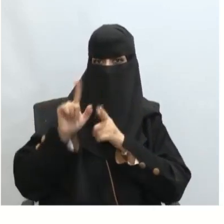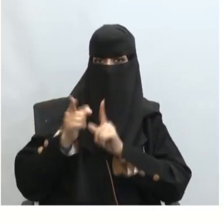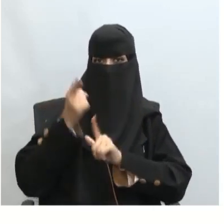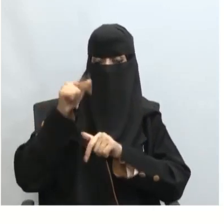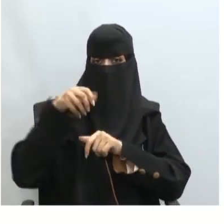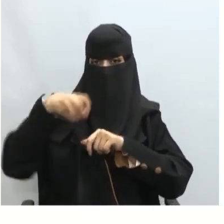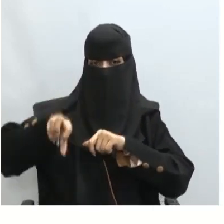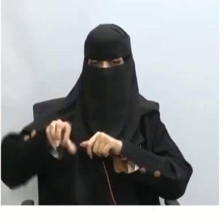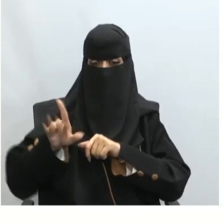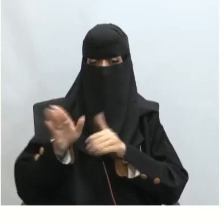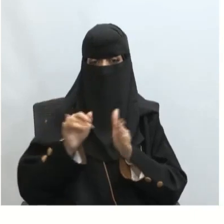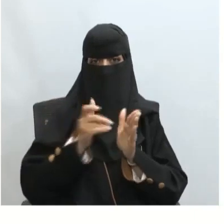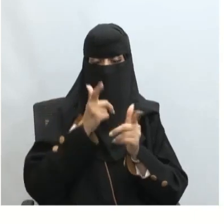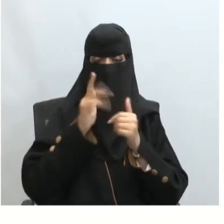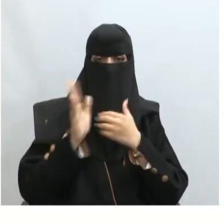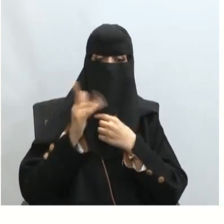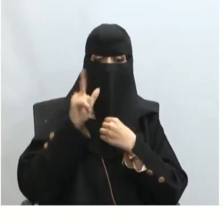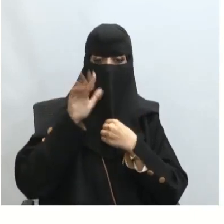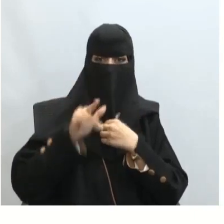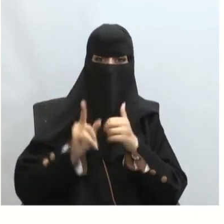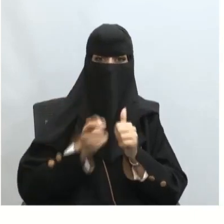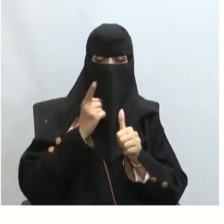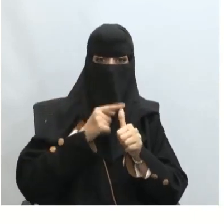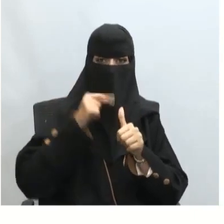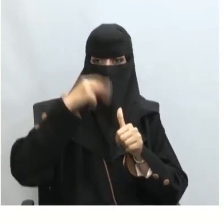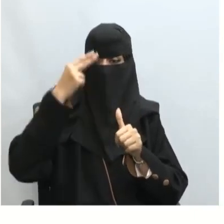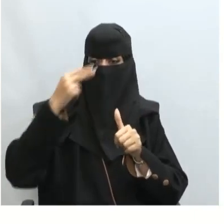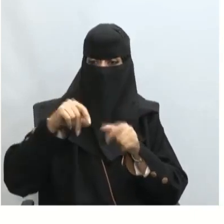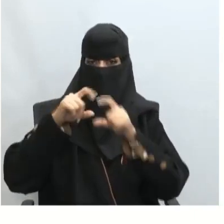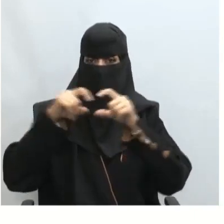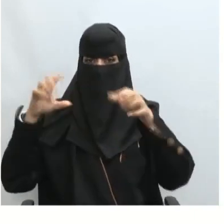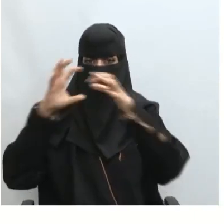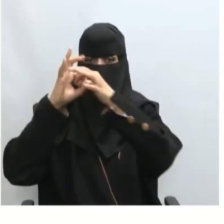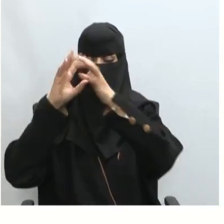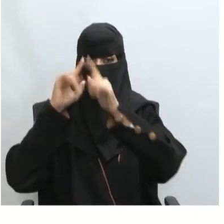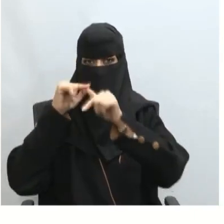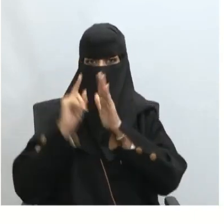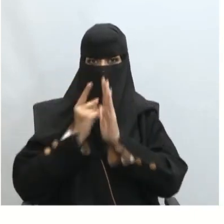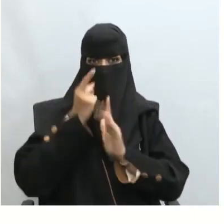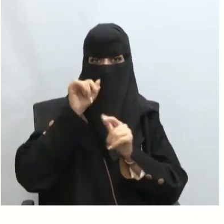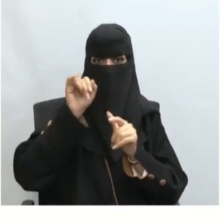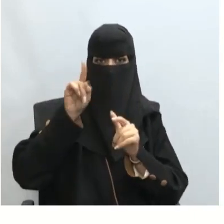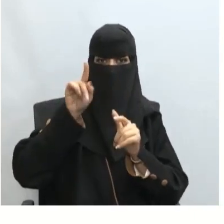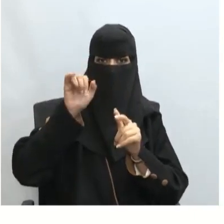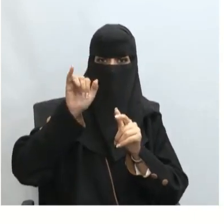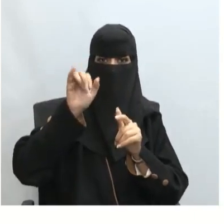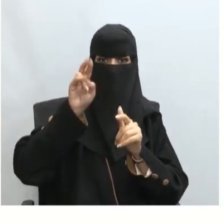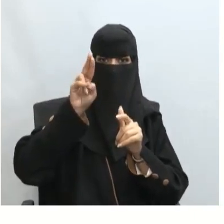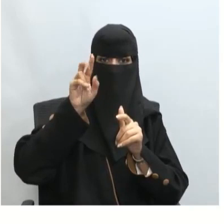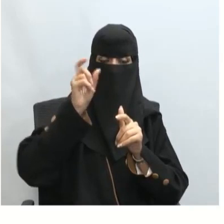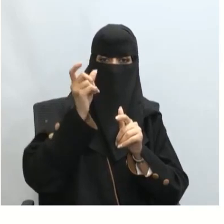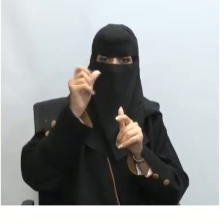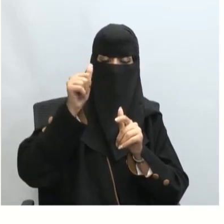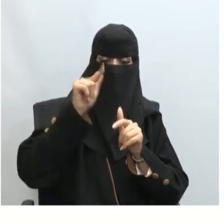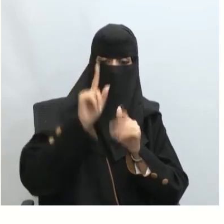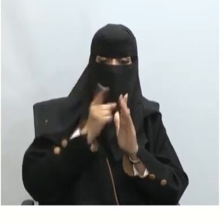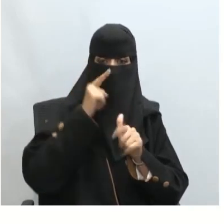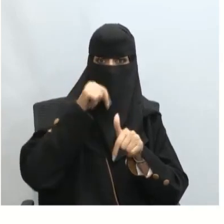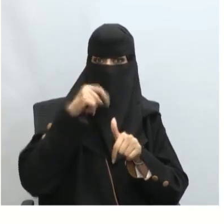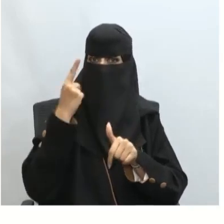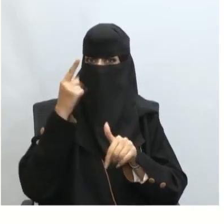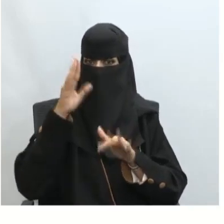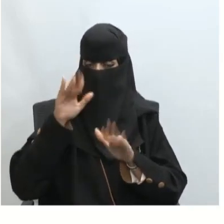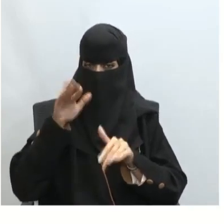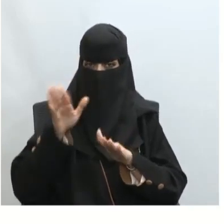جزيء ماء اذا اولا سترسم الصيغه لواحد وبيوتانول لاحظ واحد يعني